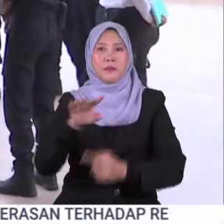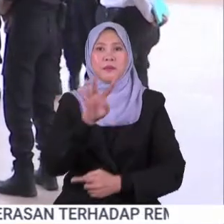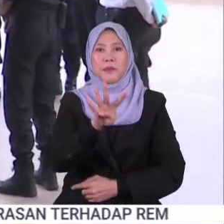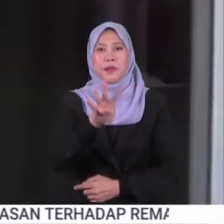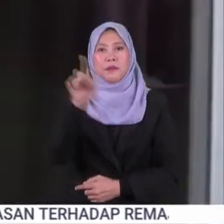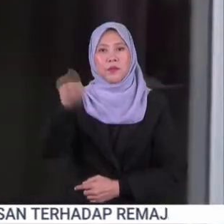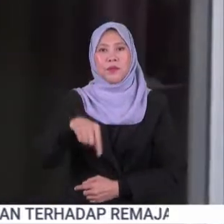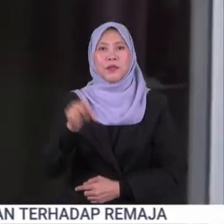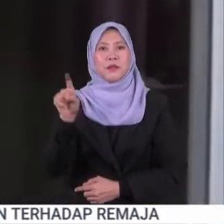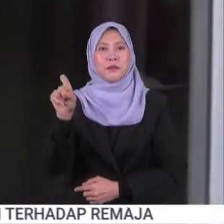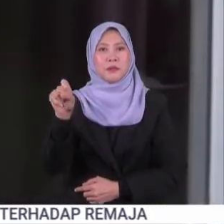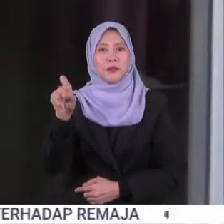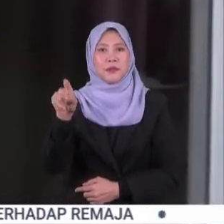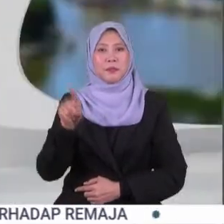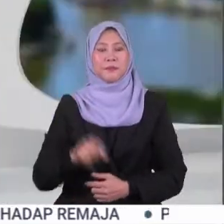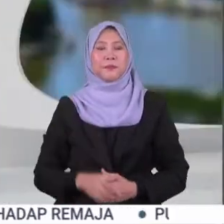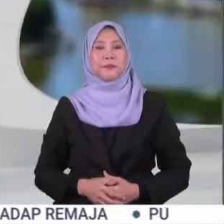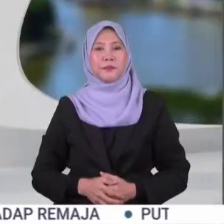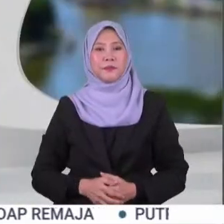4 November ini.